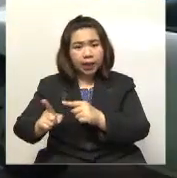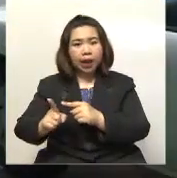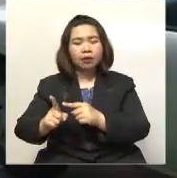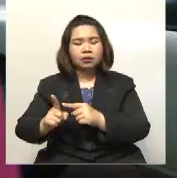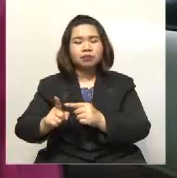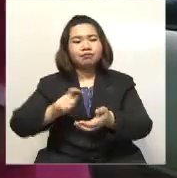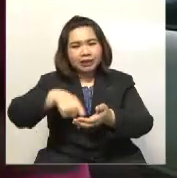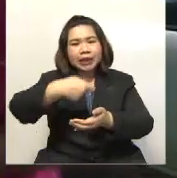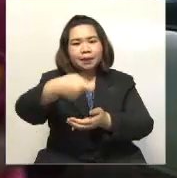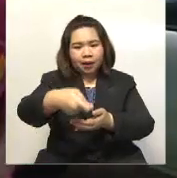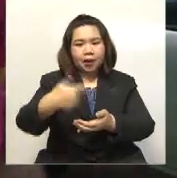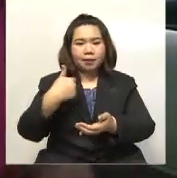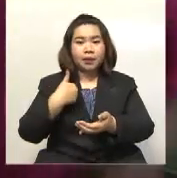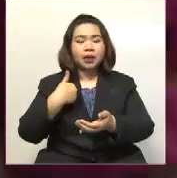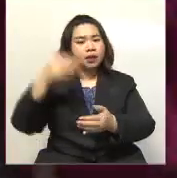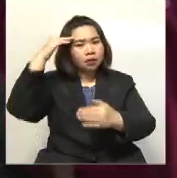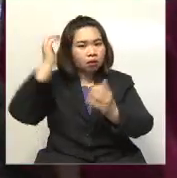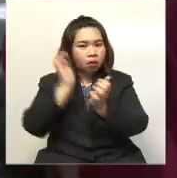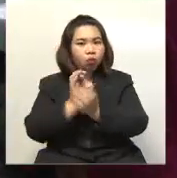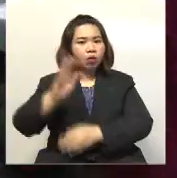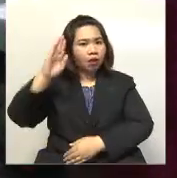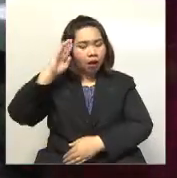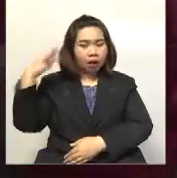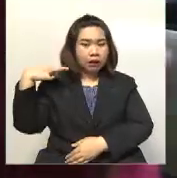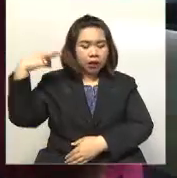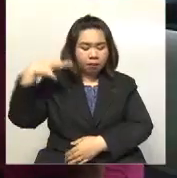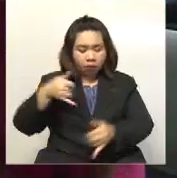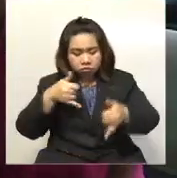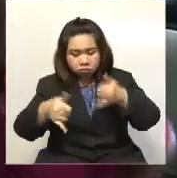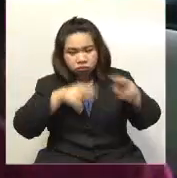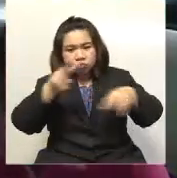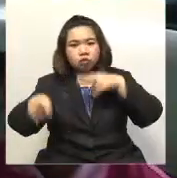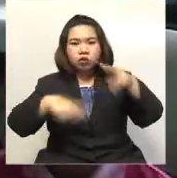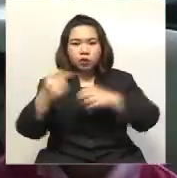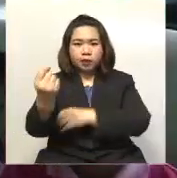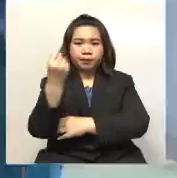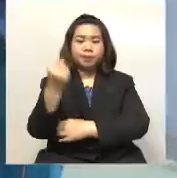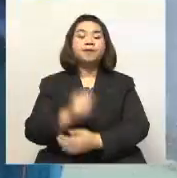ามีกำลังตำรวจทหารและอส.คอยดูแลรักษาความปลอดภัยอย่างเข้มงวดค่ะ